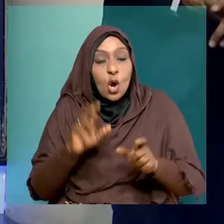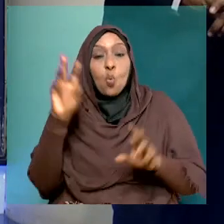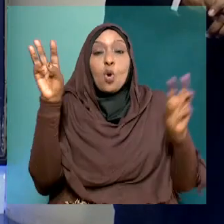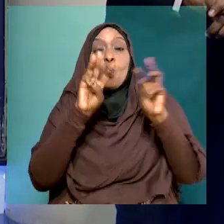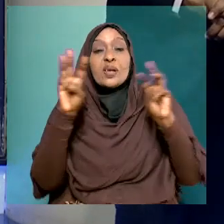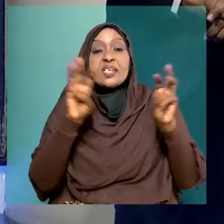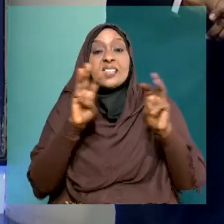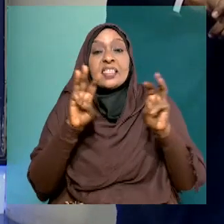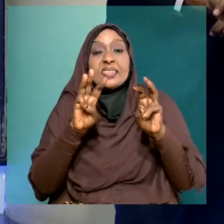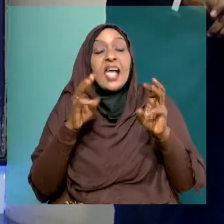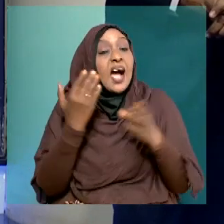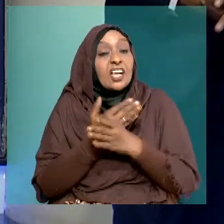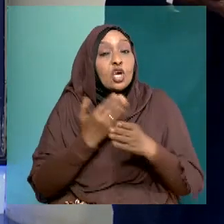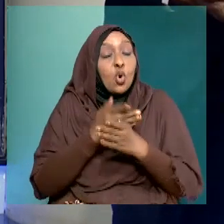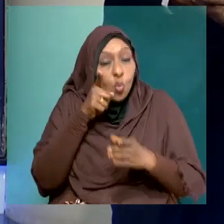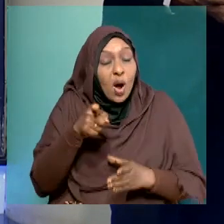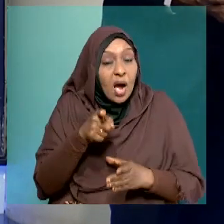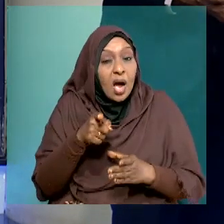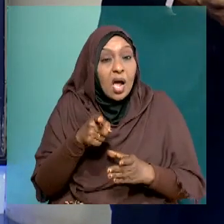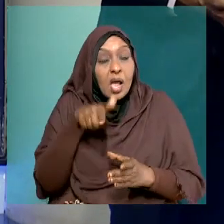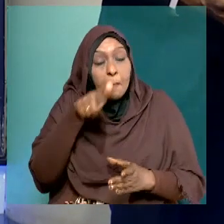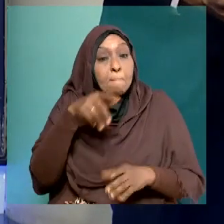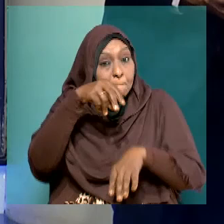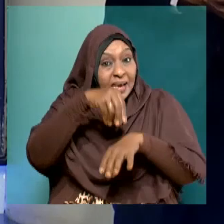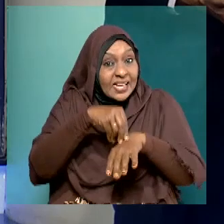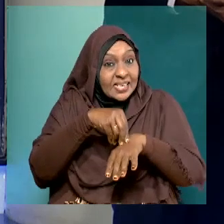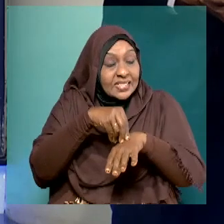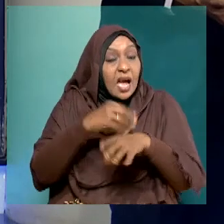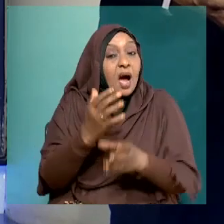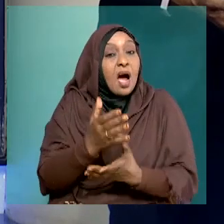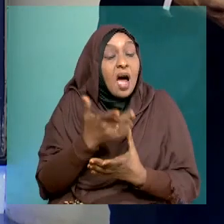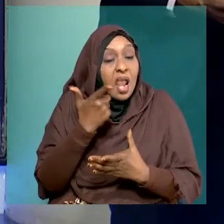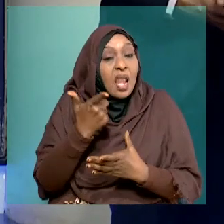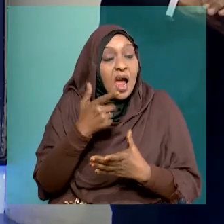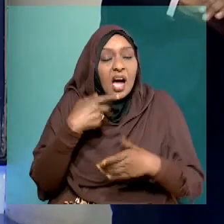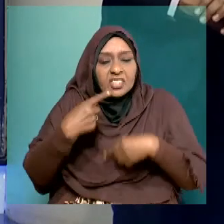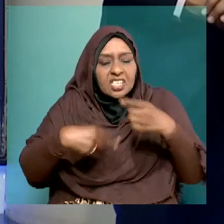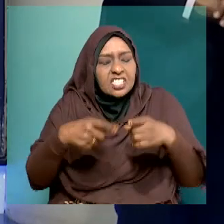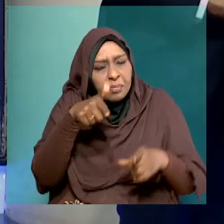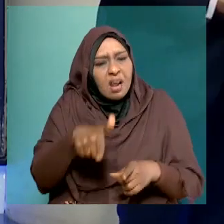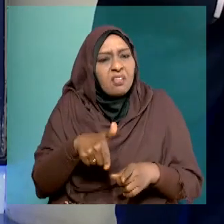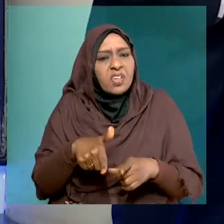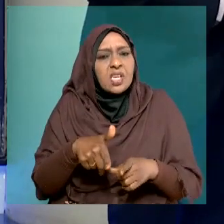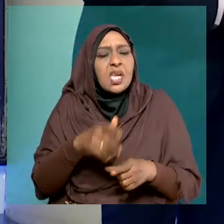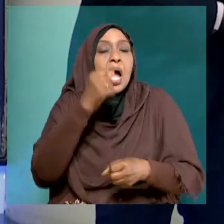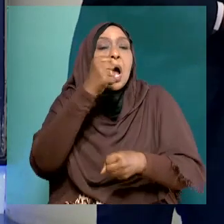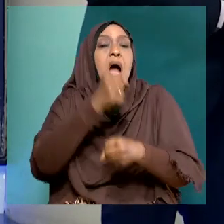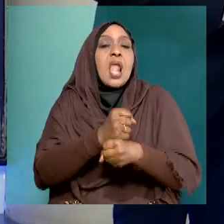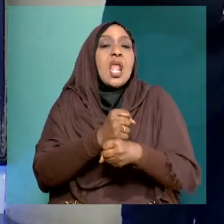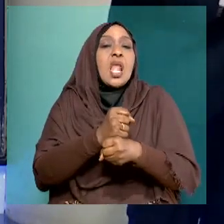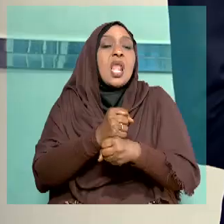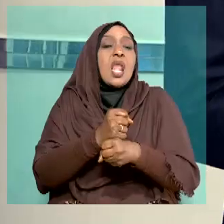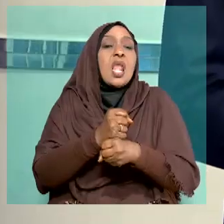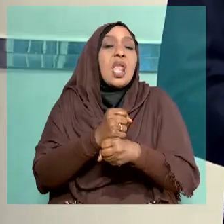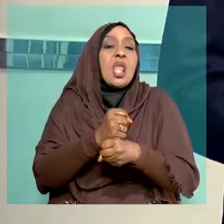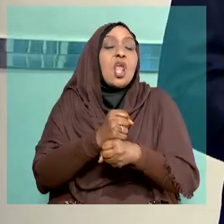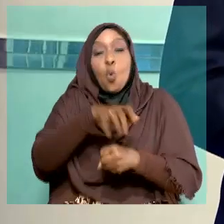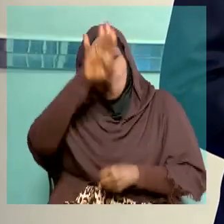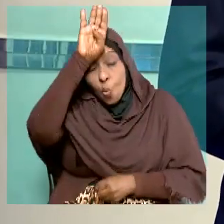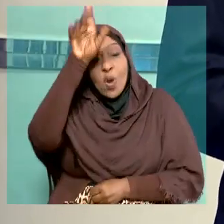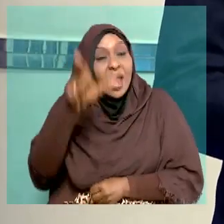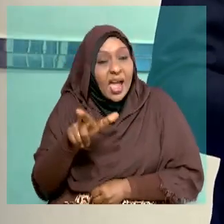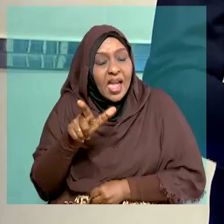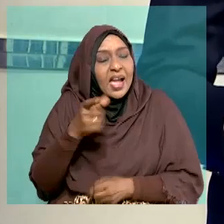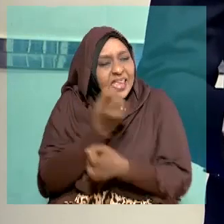ومؤسساتهم، لأنه يسترضي المركز القابض حتى يضمن استمراره في منصبه. يختم النور هذه الزاوية